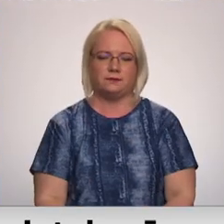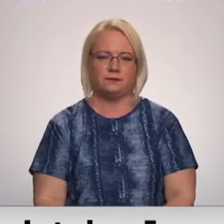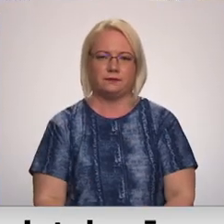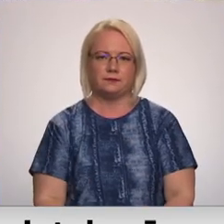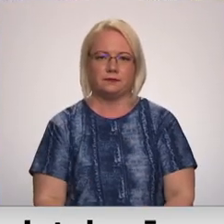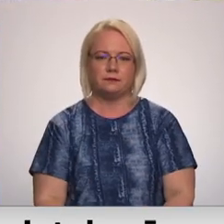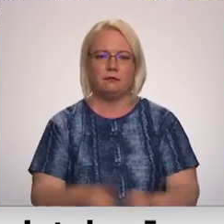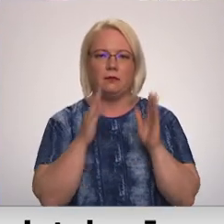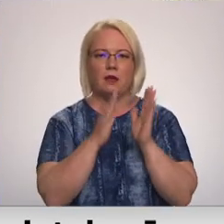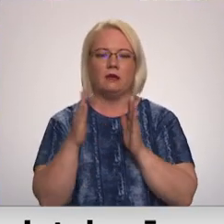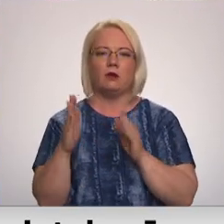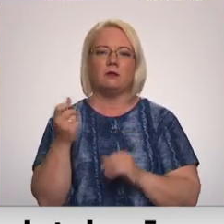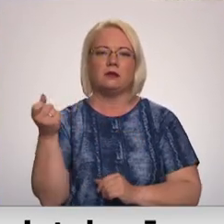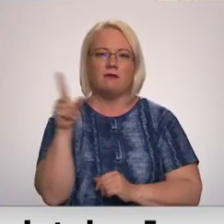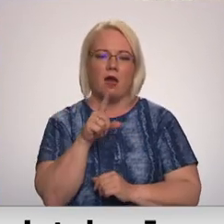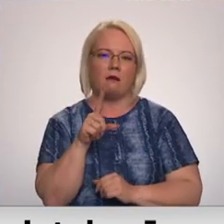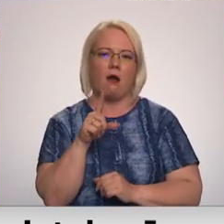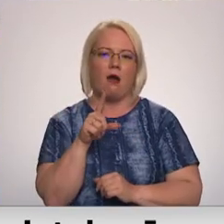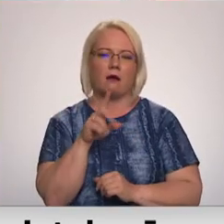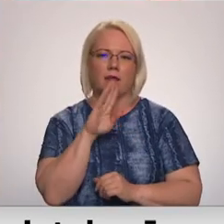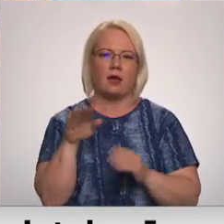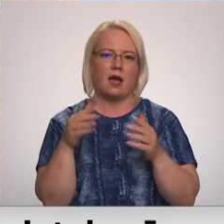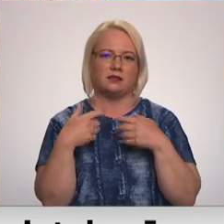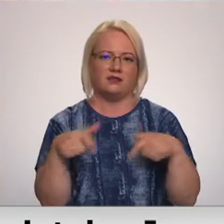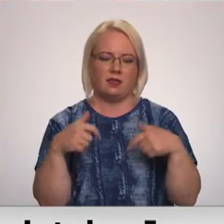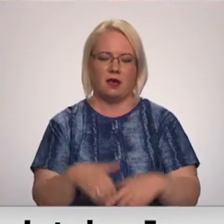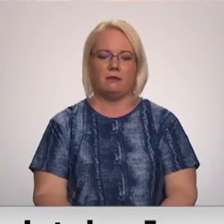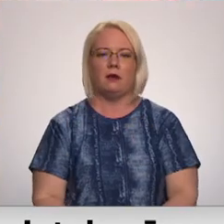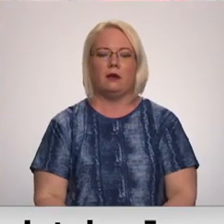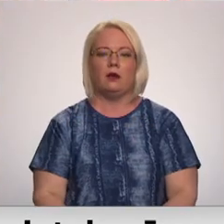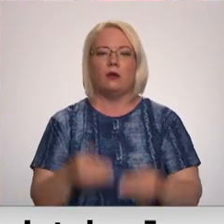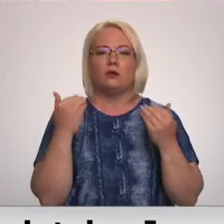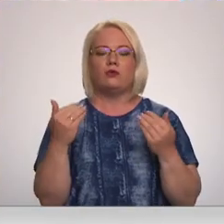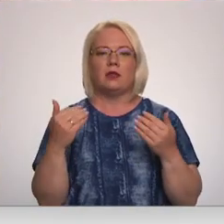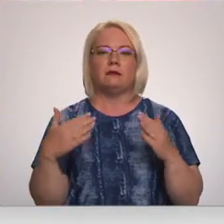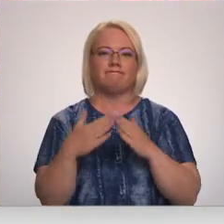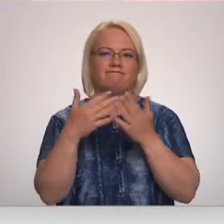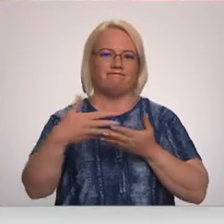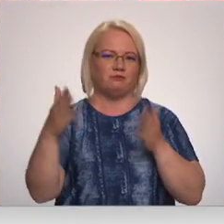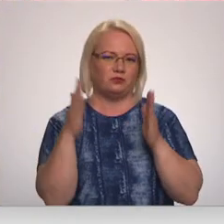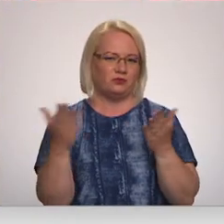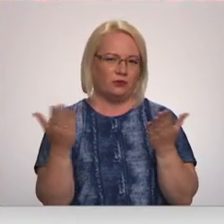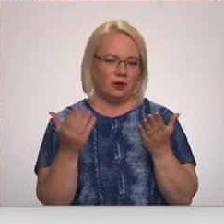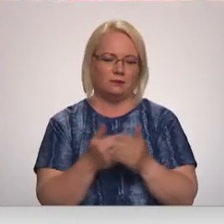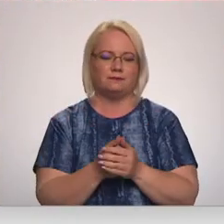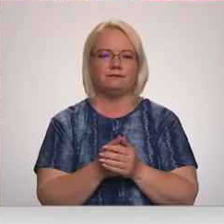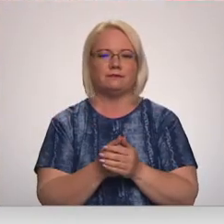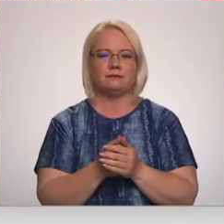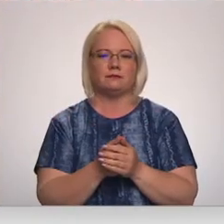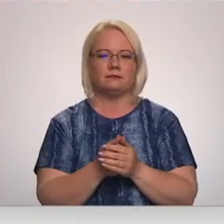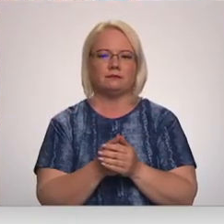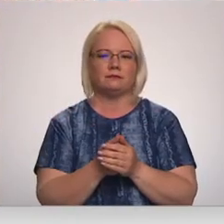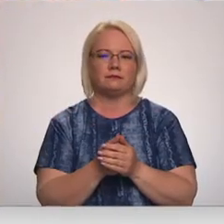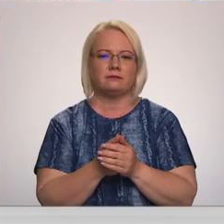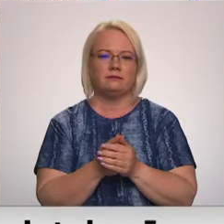Un gatavojamies vairāk nekā svinam. Ko jūs šovakar klāsiet svētku galdā? Nu, droši vien klasiskās